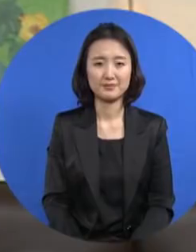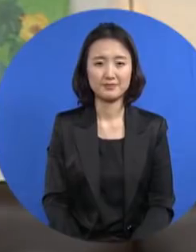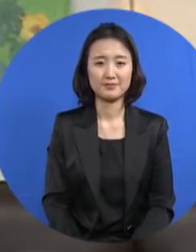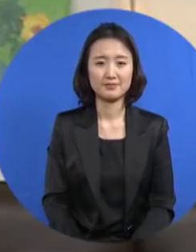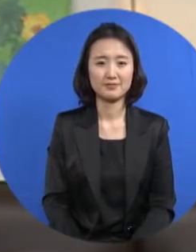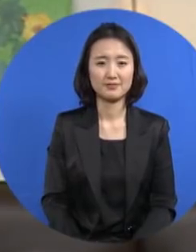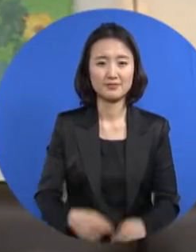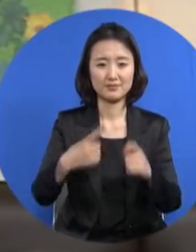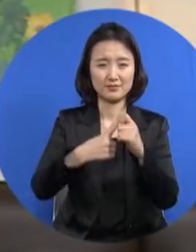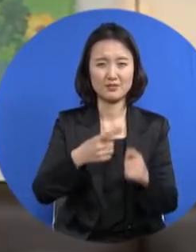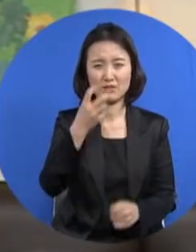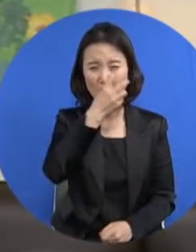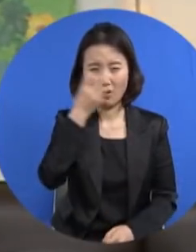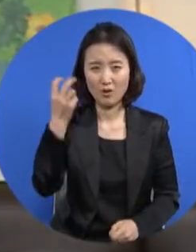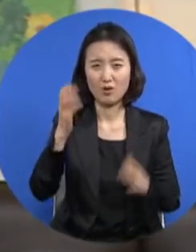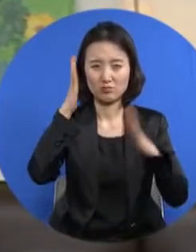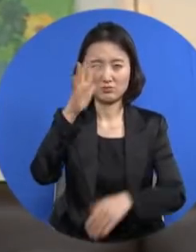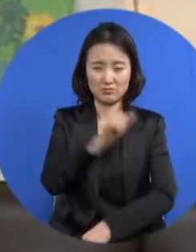똑똑해서 학벌이 좋아야 했고요.